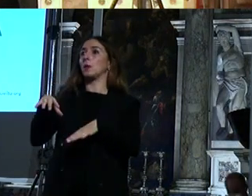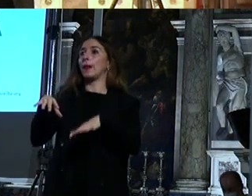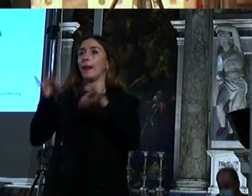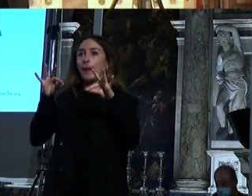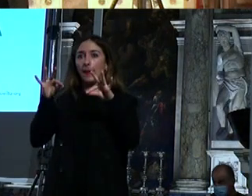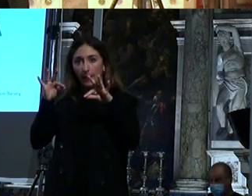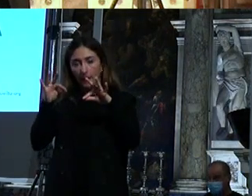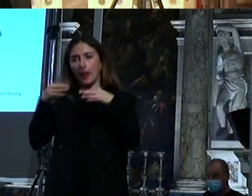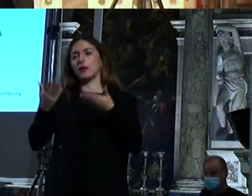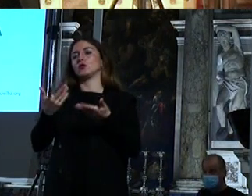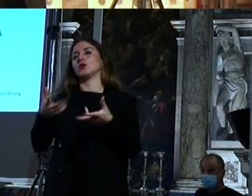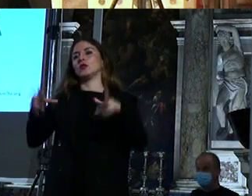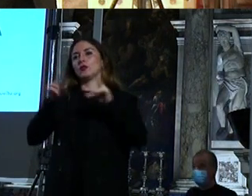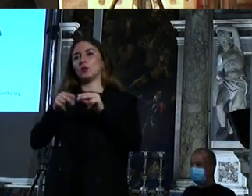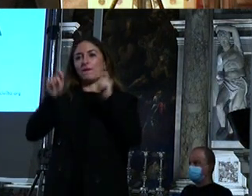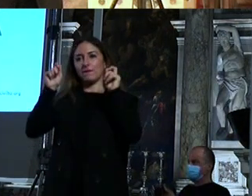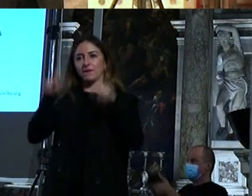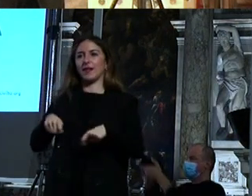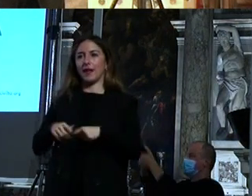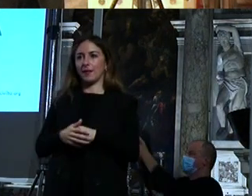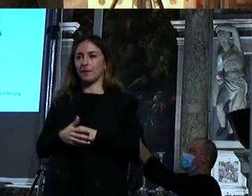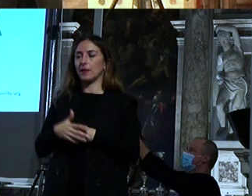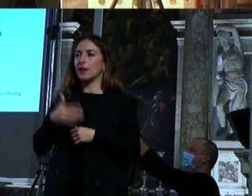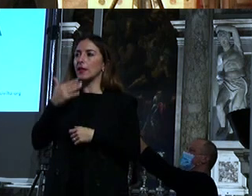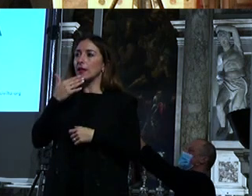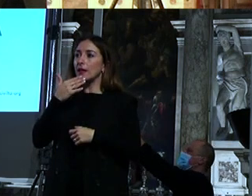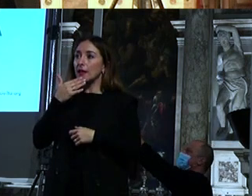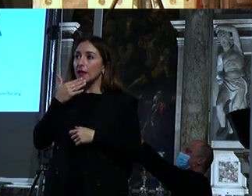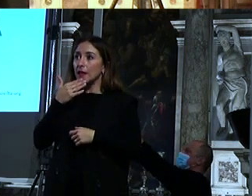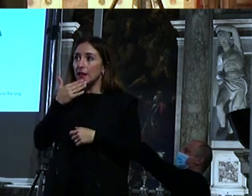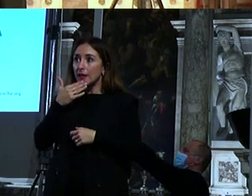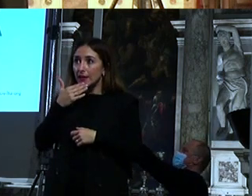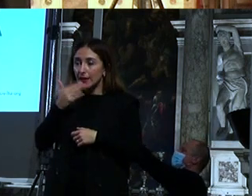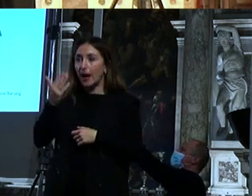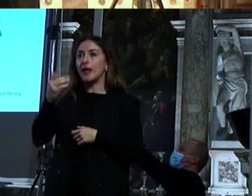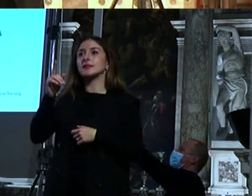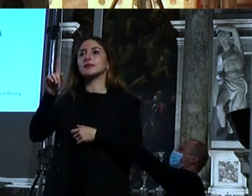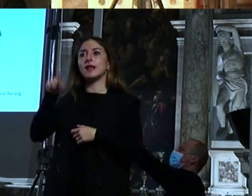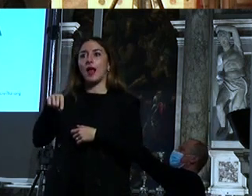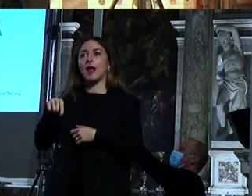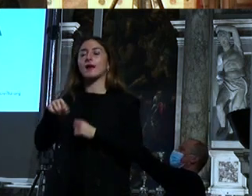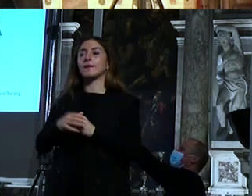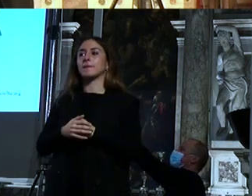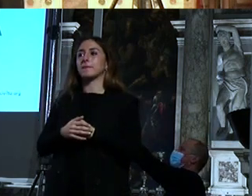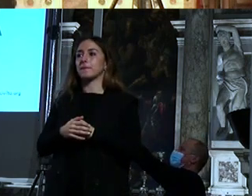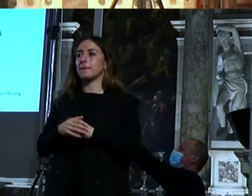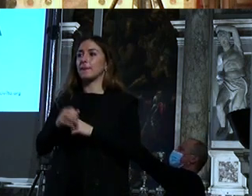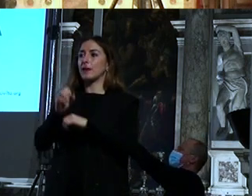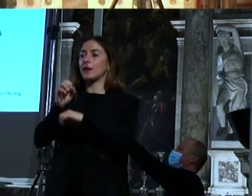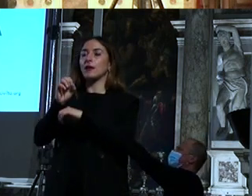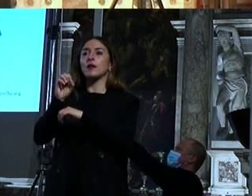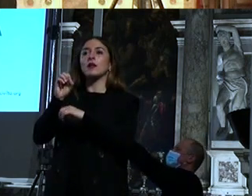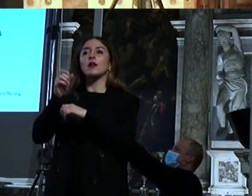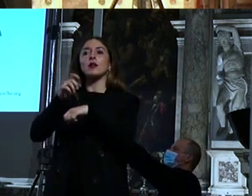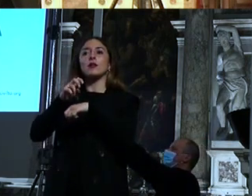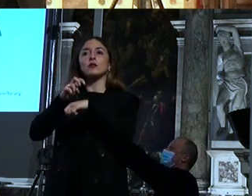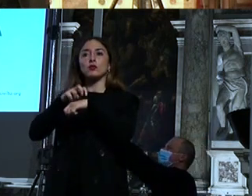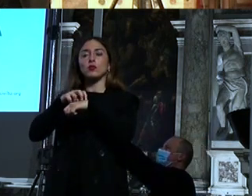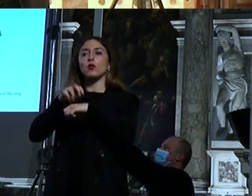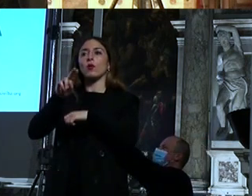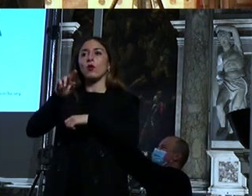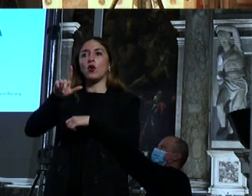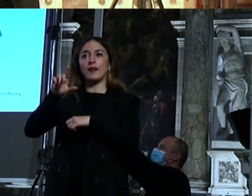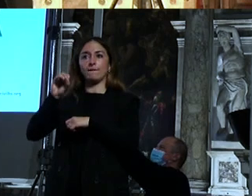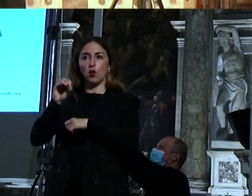e adesso ricominciamo a fare. Nei ringraziamenti, anch'io mi unisco al ringraziamento anche al dottor Dell'Olivo, a Giovanni Dell'Olivo, perché